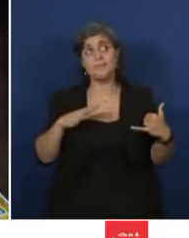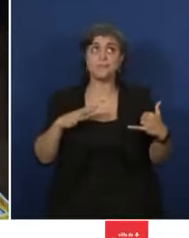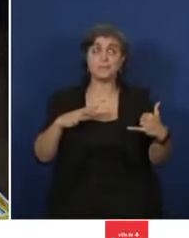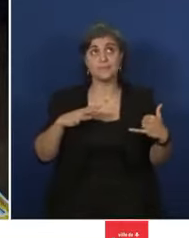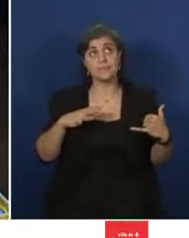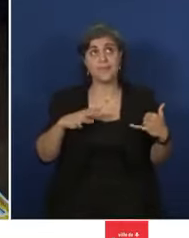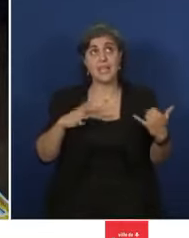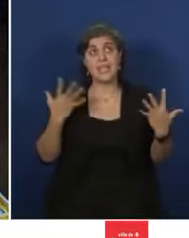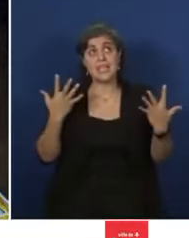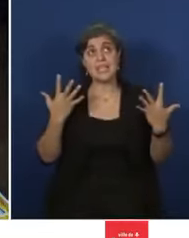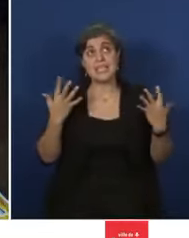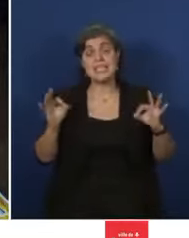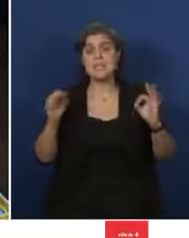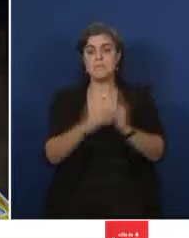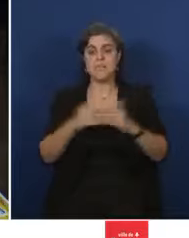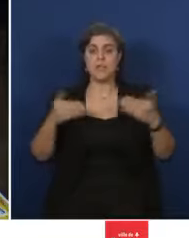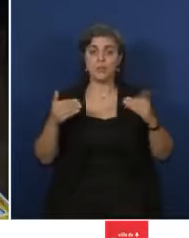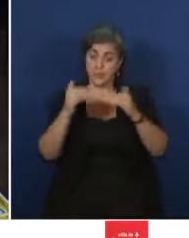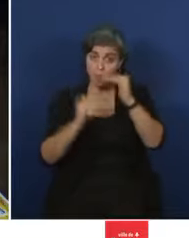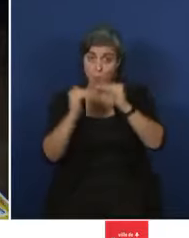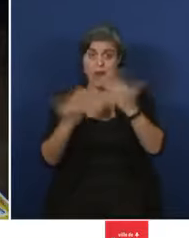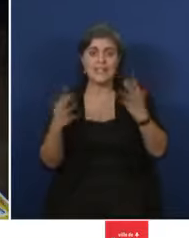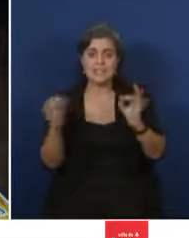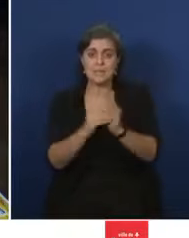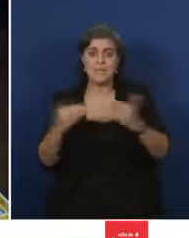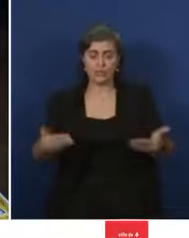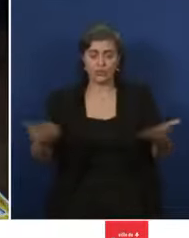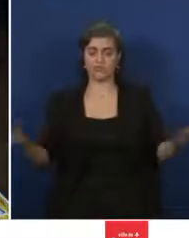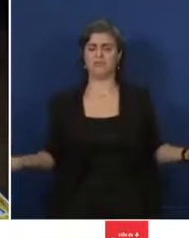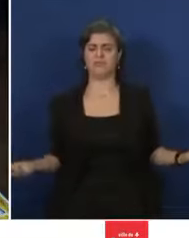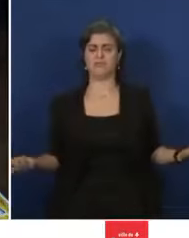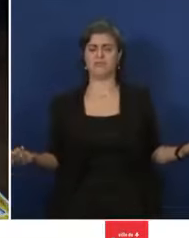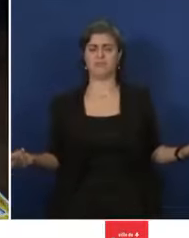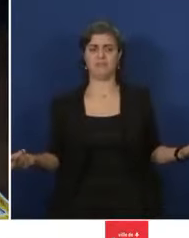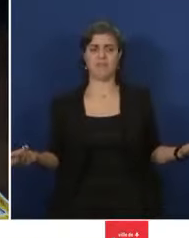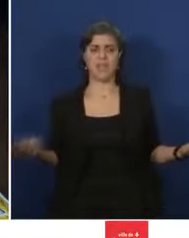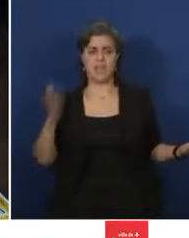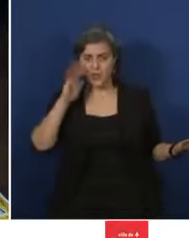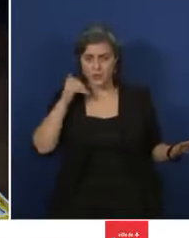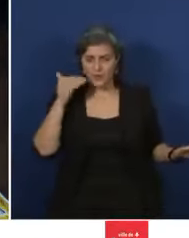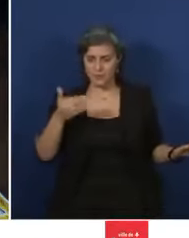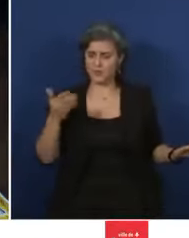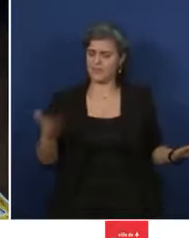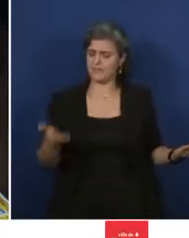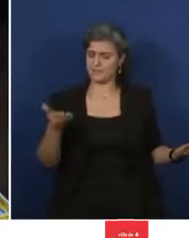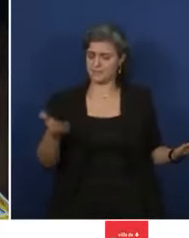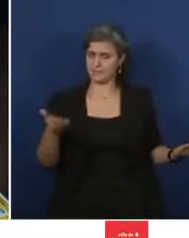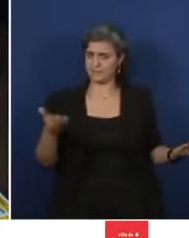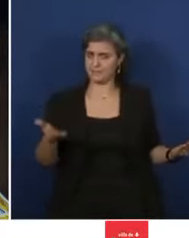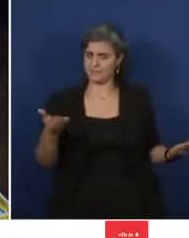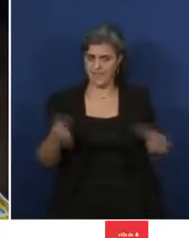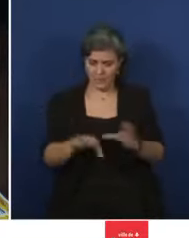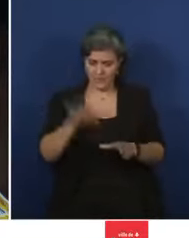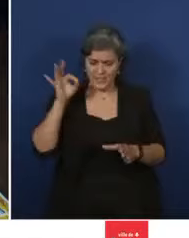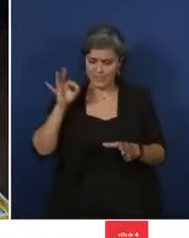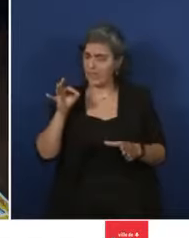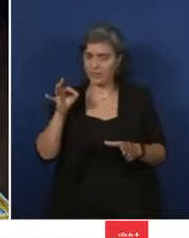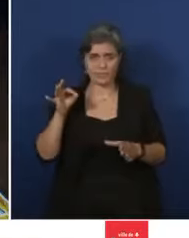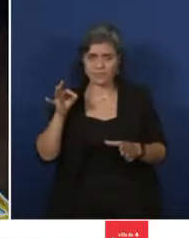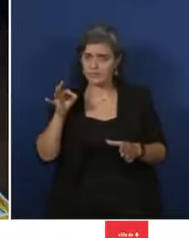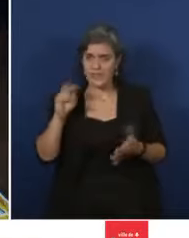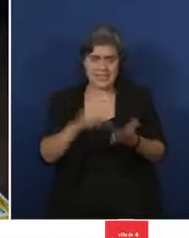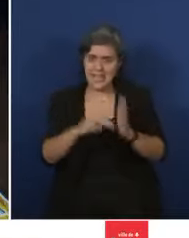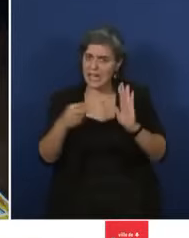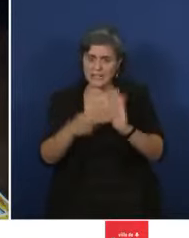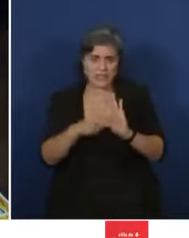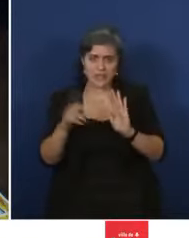de 10 000 aujourd'hui. Donc, cette délibération, fondamentalement, n'est pas une délibération